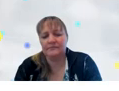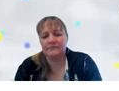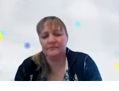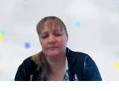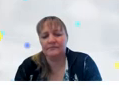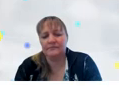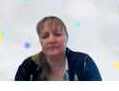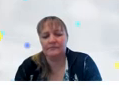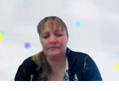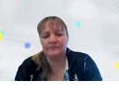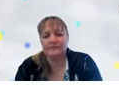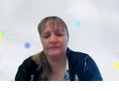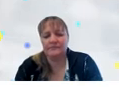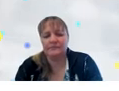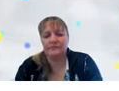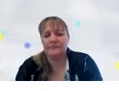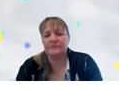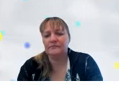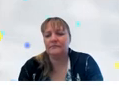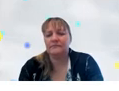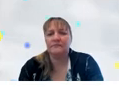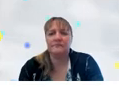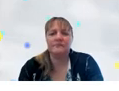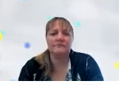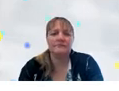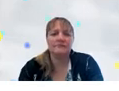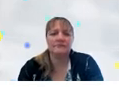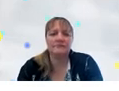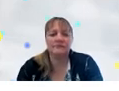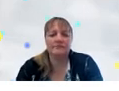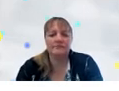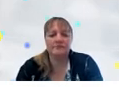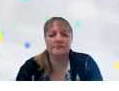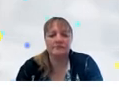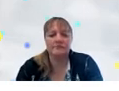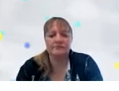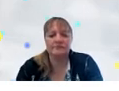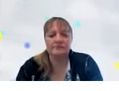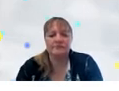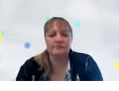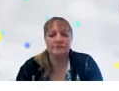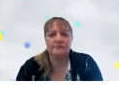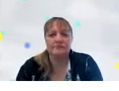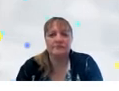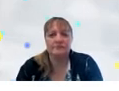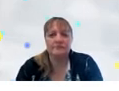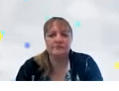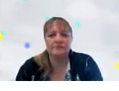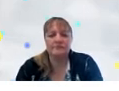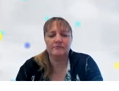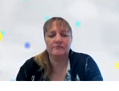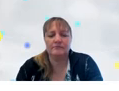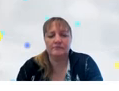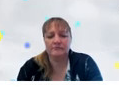dadurch ein viel höherer gerade in visualisierung in den klassen möglich ist wenn er einfach wirklich schon sehr viel